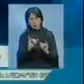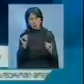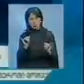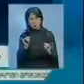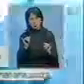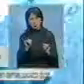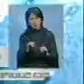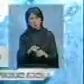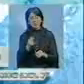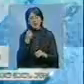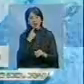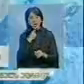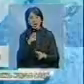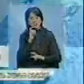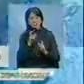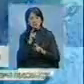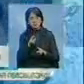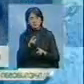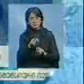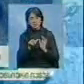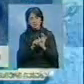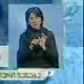59.2%-ამდე გაიზარდა. ალკოჰოლის მოხმარება კი